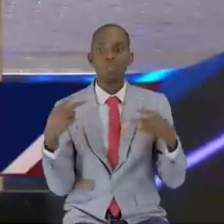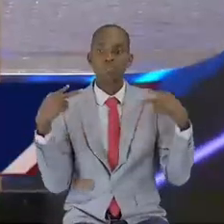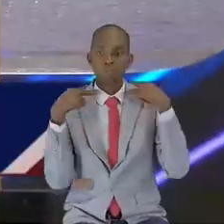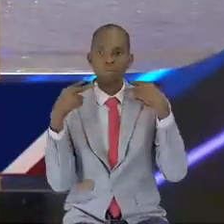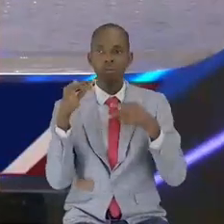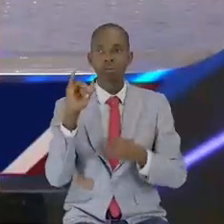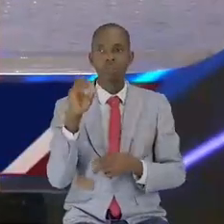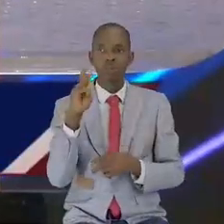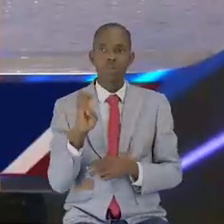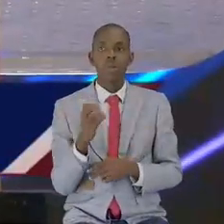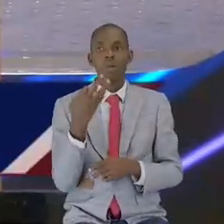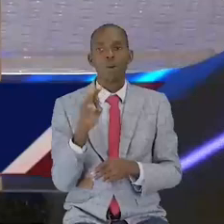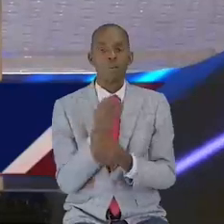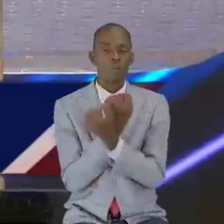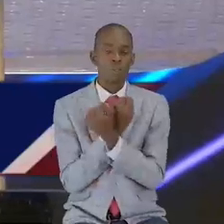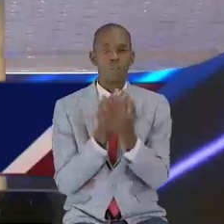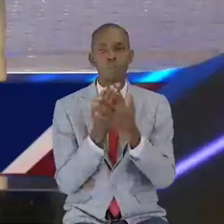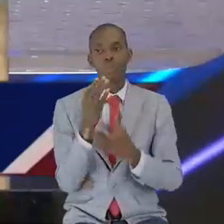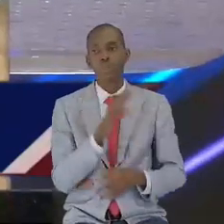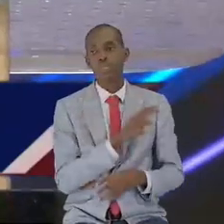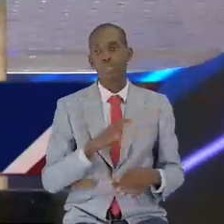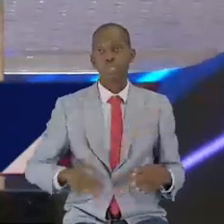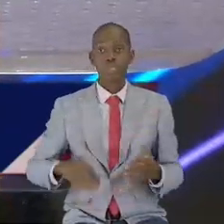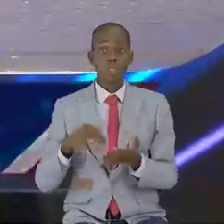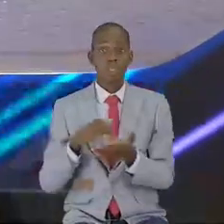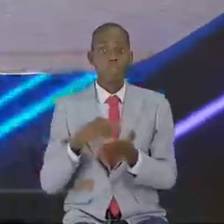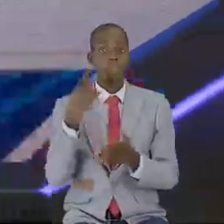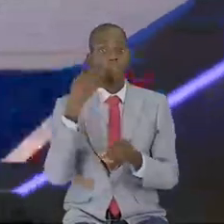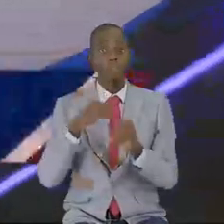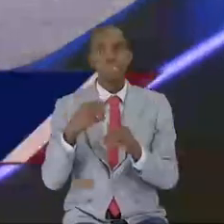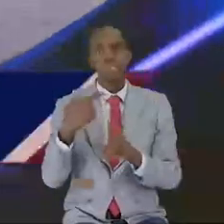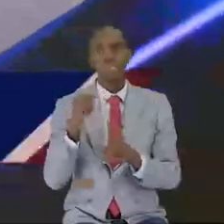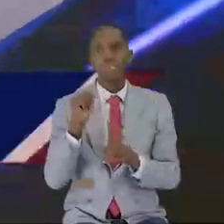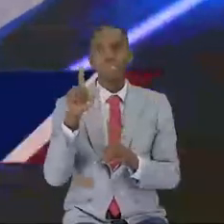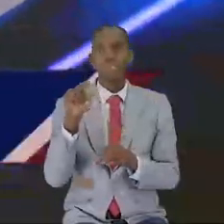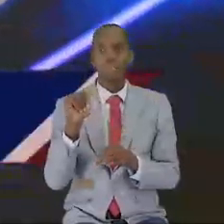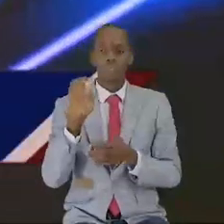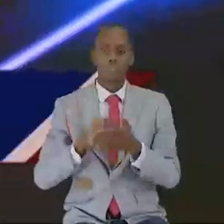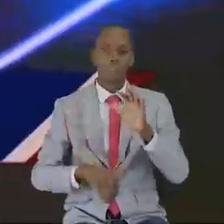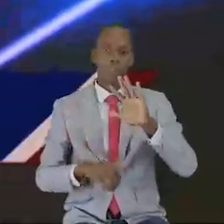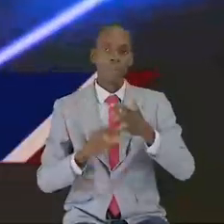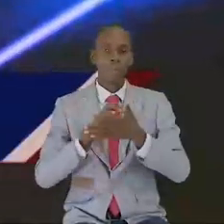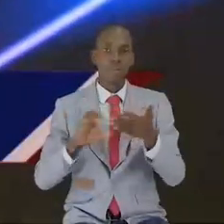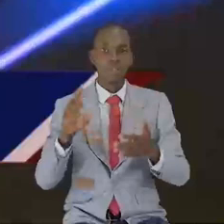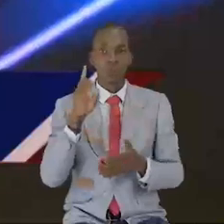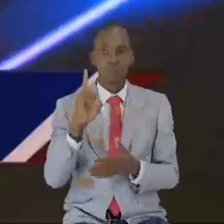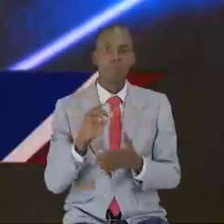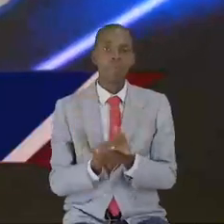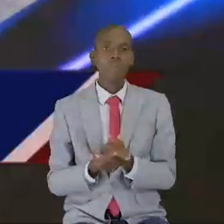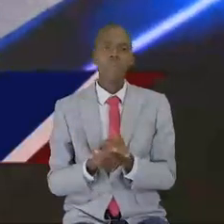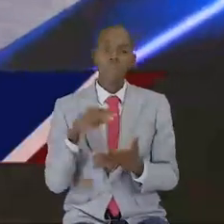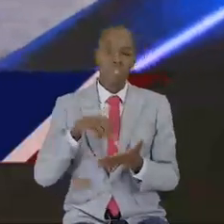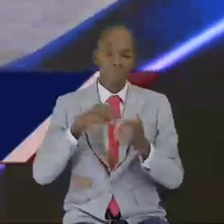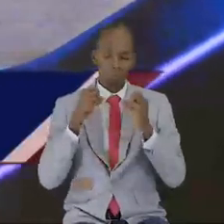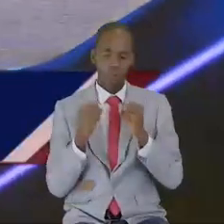la servitude à travers Christ. Alors, dans le verset 1 de Galates chapitre 5, verset 1, il